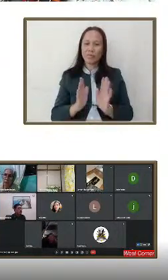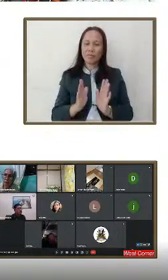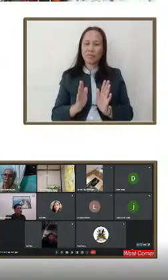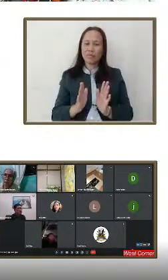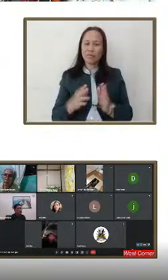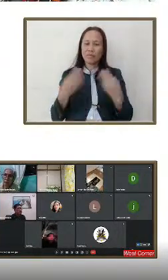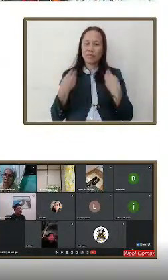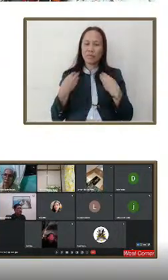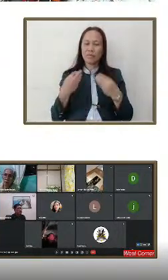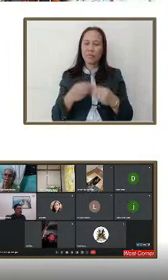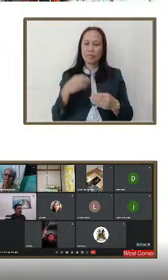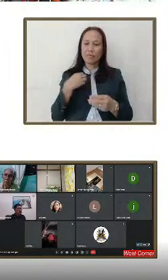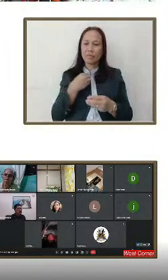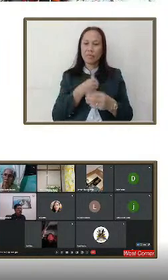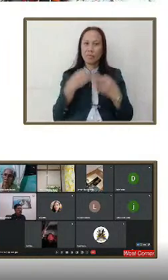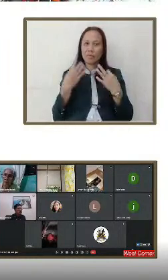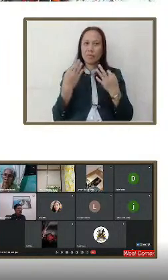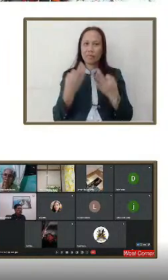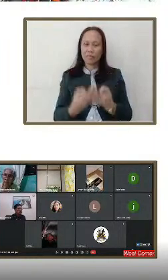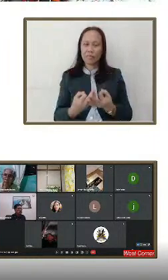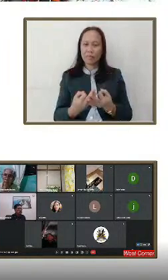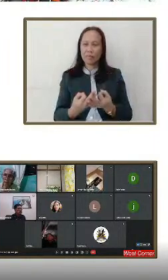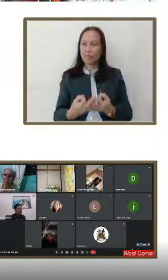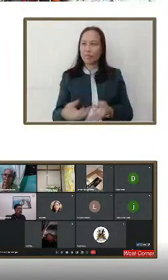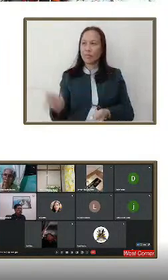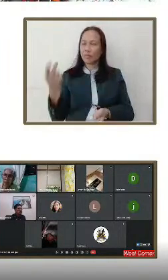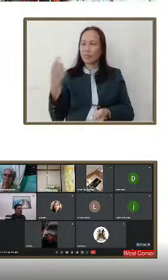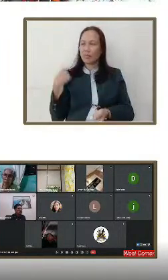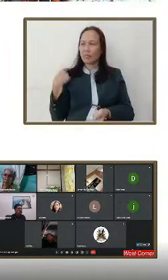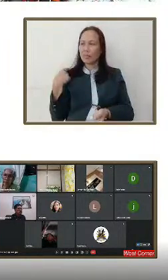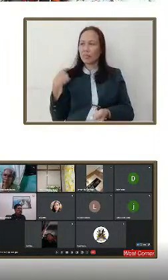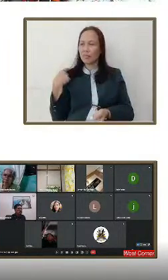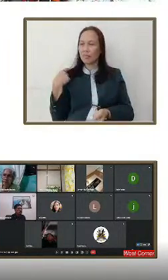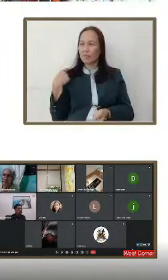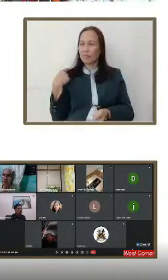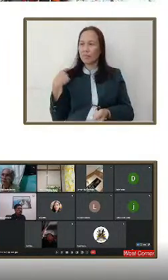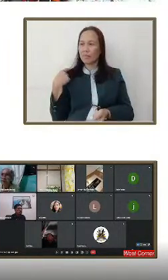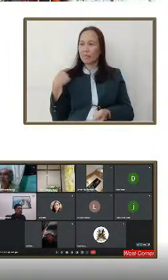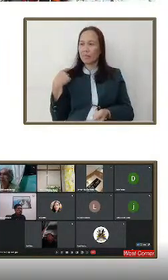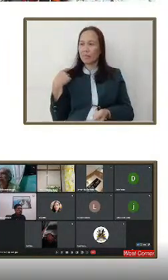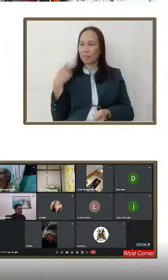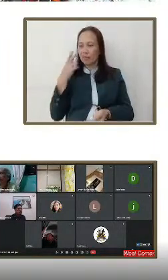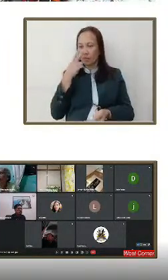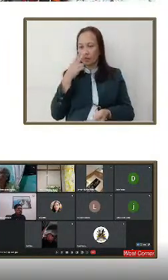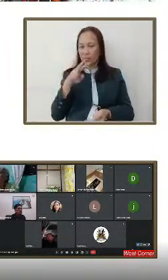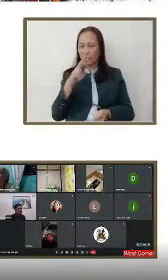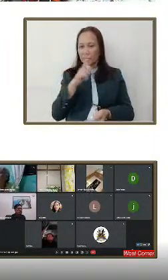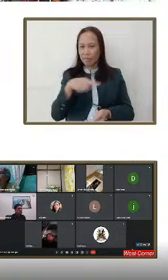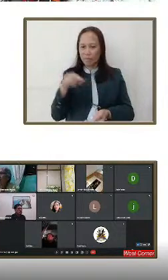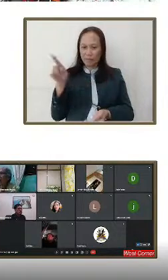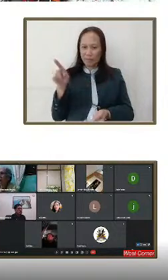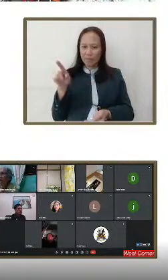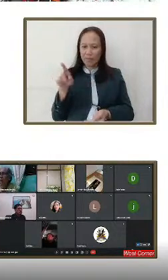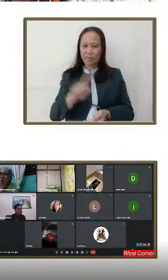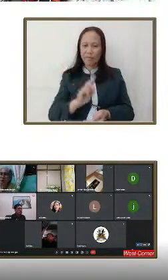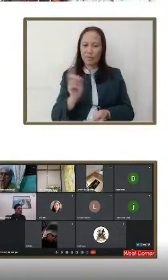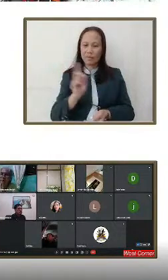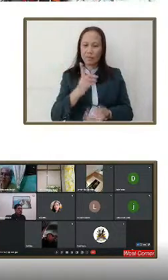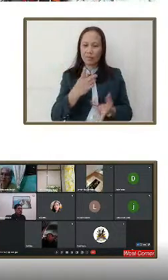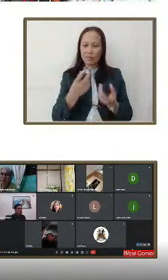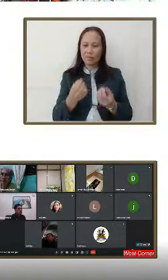miyembro ng pamilya natin ang mag-involve sa ganun. Kaya check nyo yung mga anak po ninyo kung saan nag-involve.